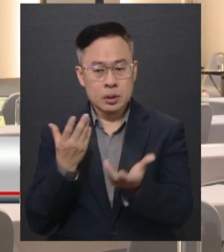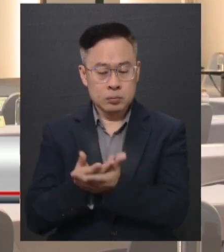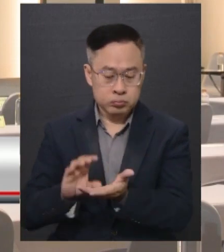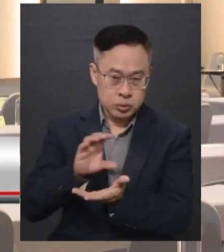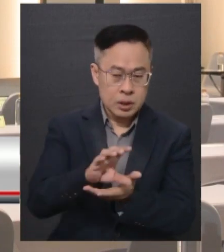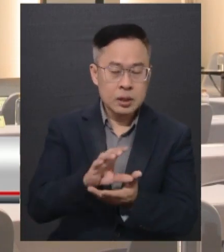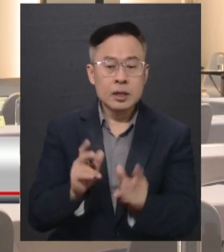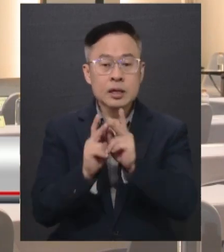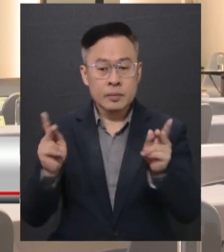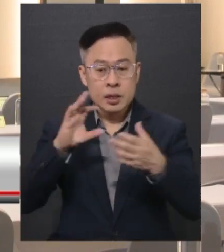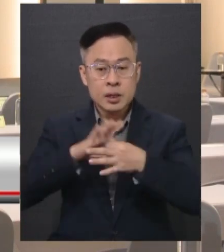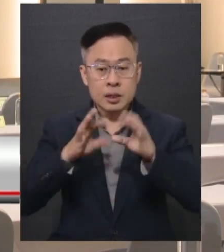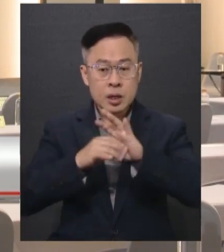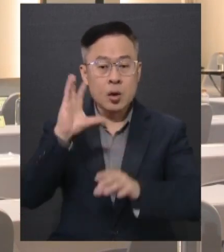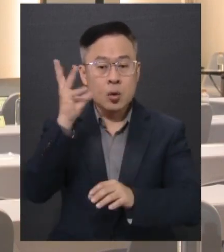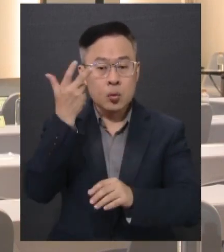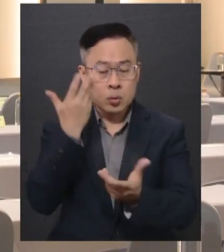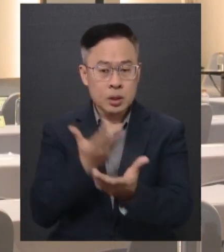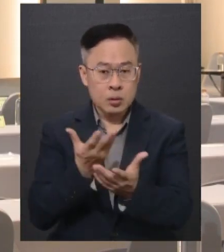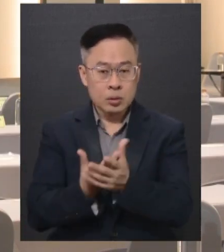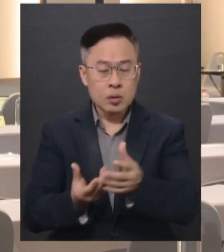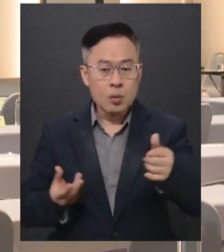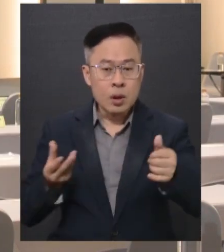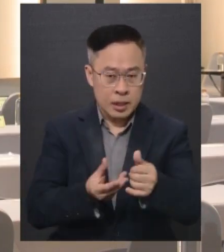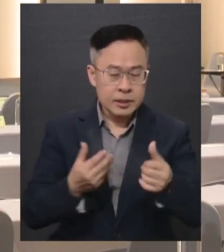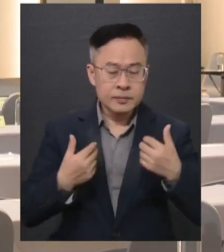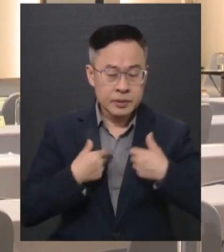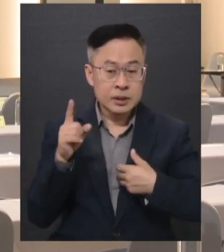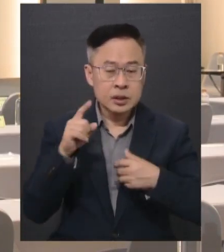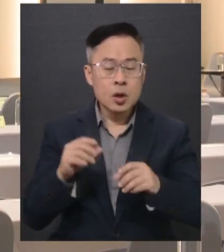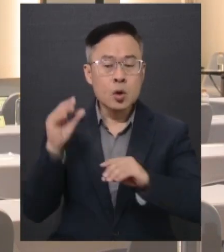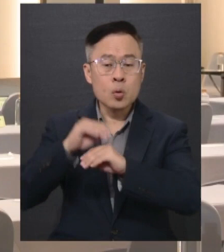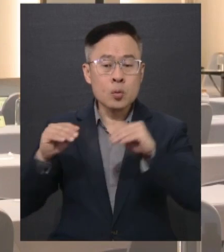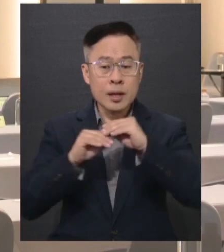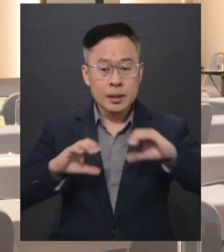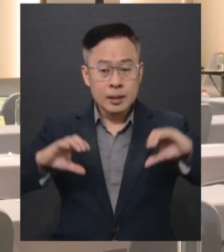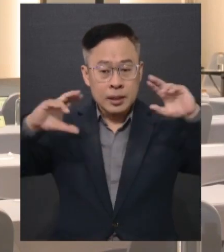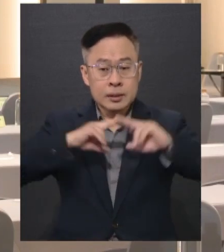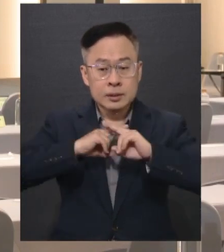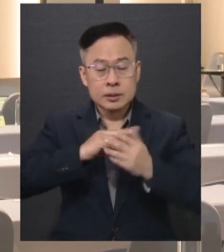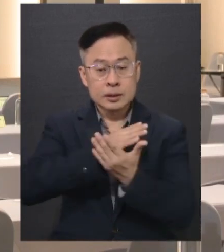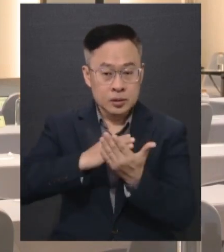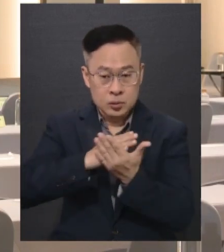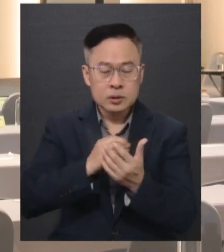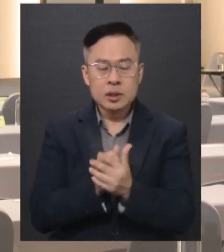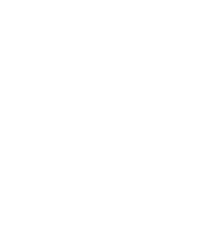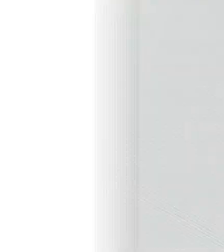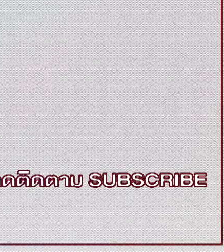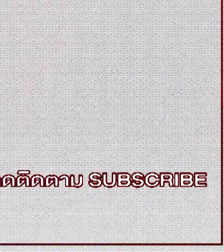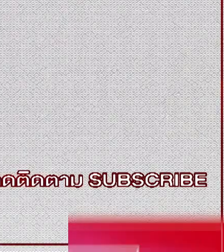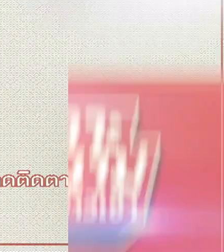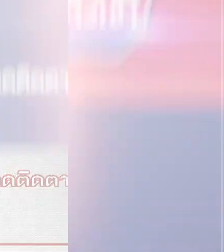ก็ได้จัดสรรมีโครงการ1รัฐวิสาหกิจ1กีฬาเข้ามาก็สามารถช่วยเราได้เยอะเลยครับผม